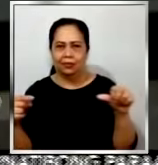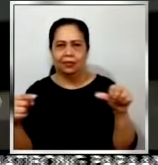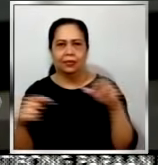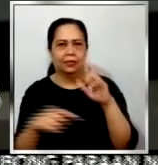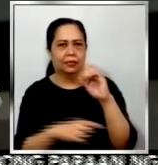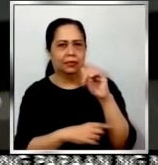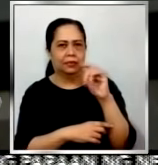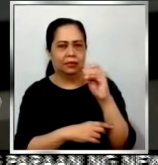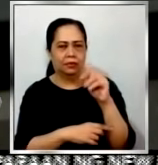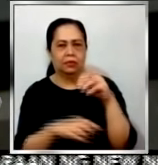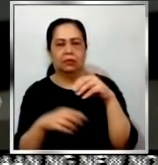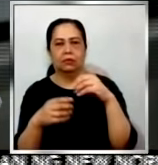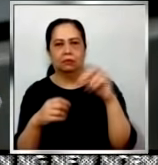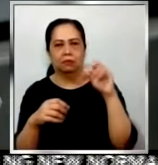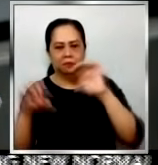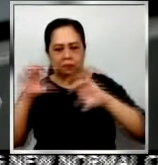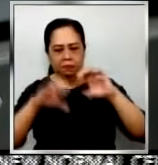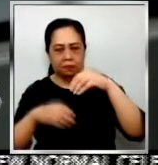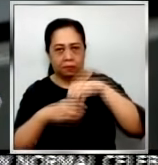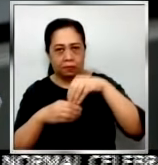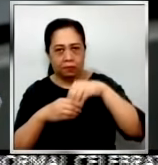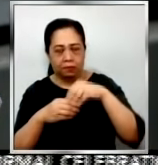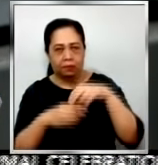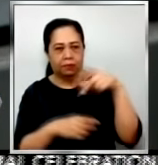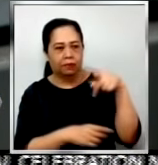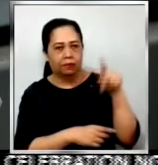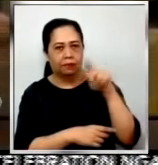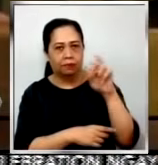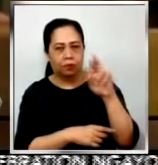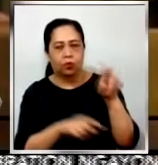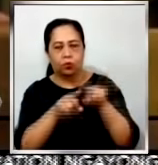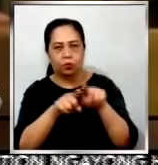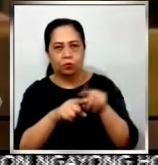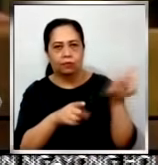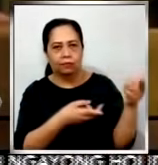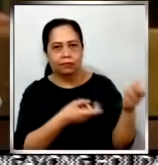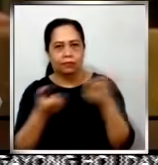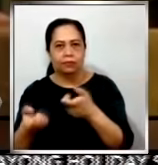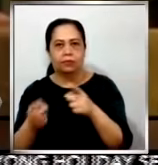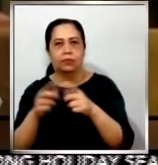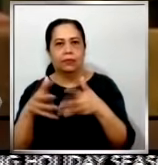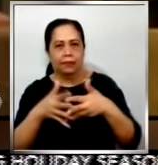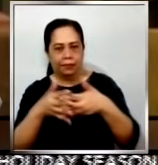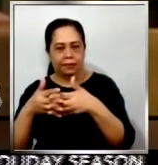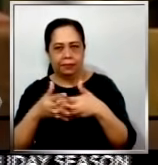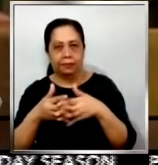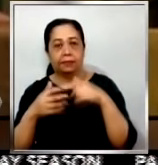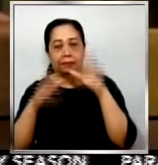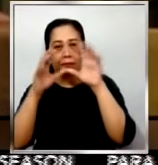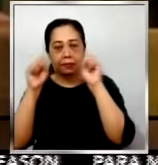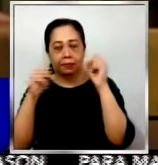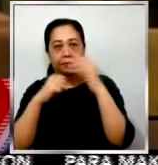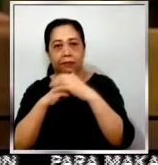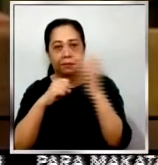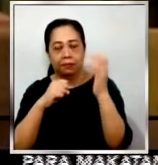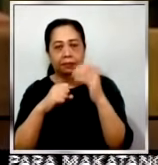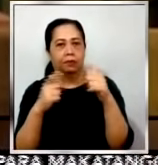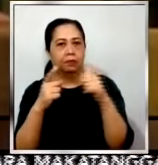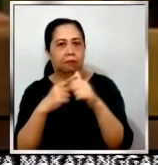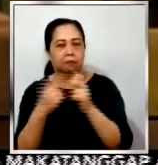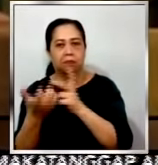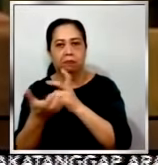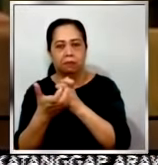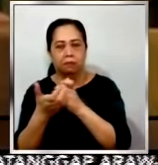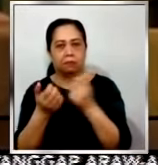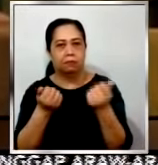Ang Pfizer vaccine din ang unang gagamitin sa Amerika, sabi kahapon ni President Donald Trump. The first vaccine will be administered in less